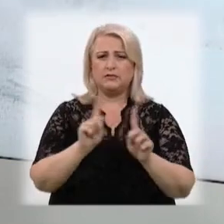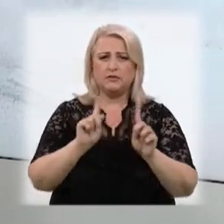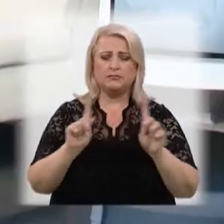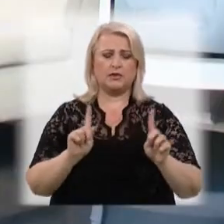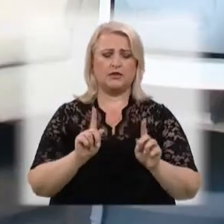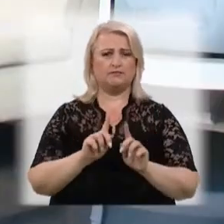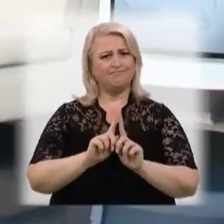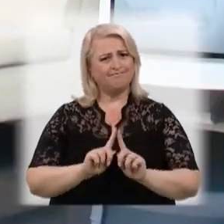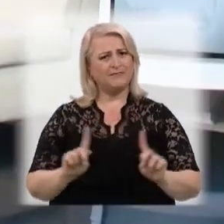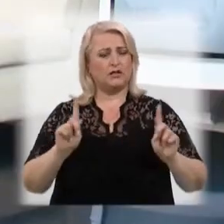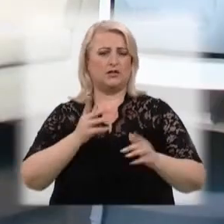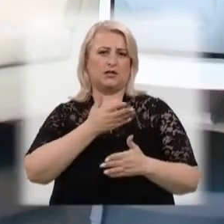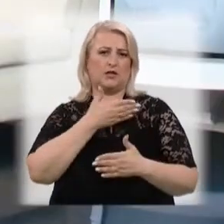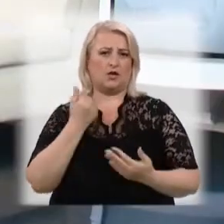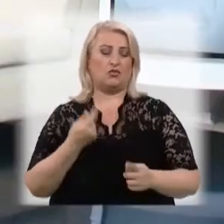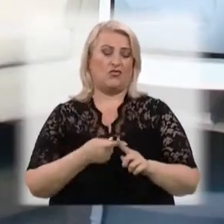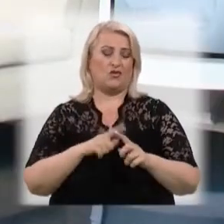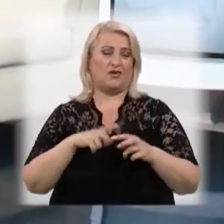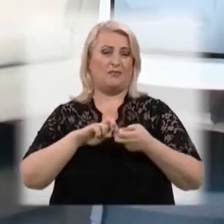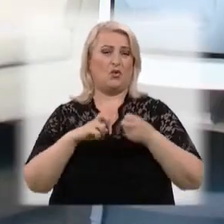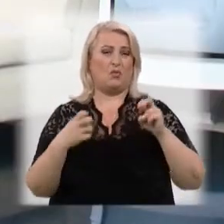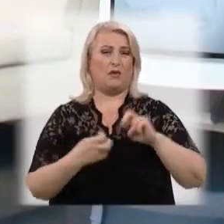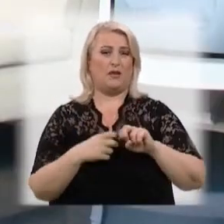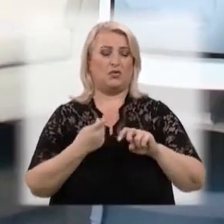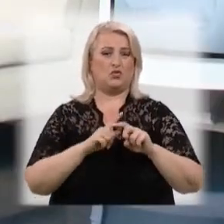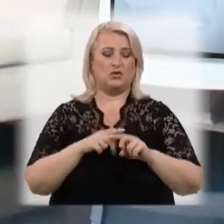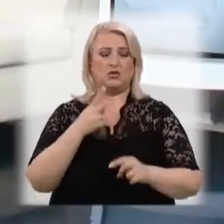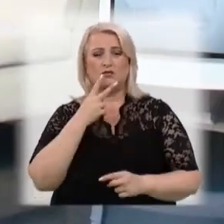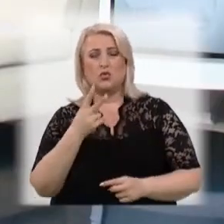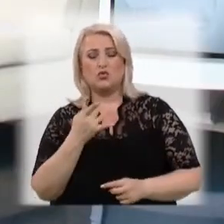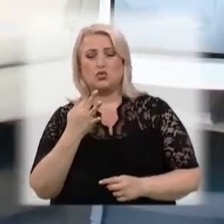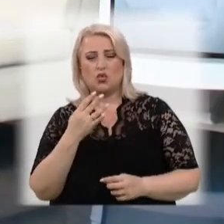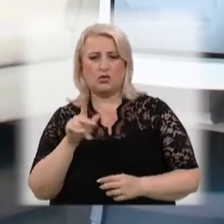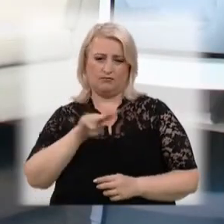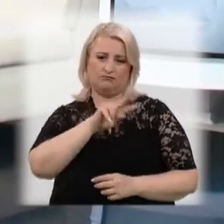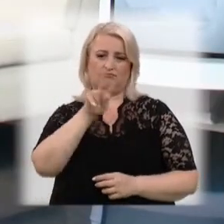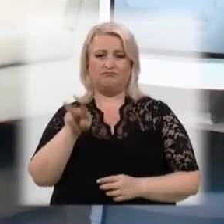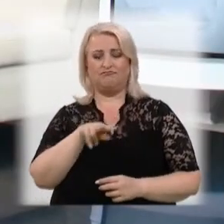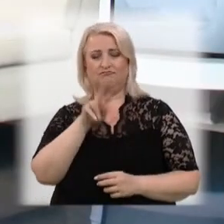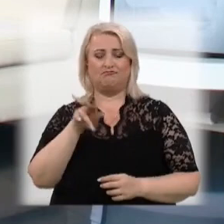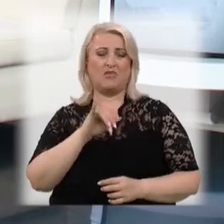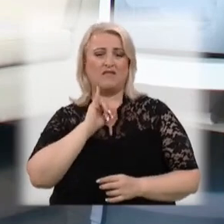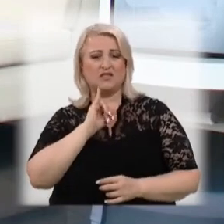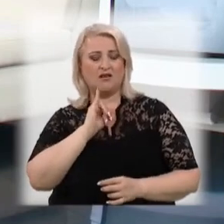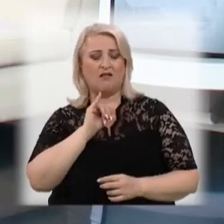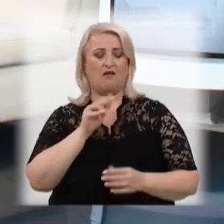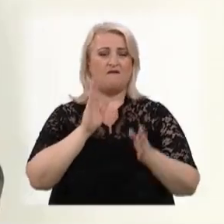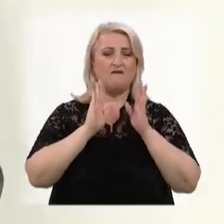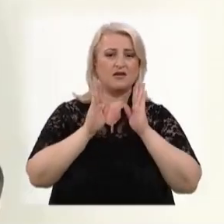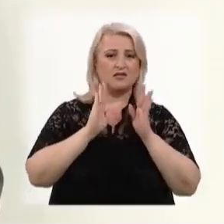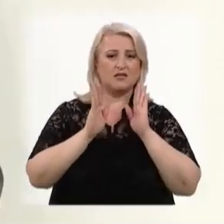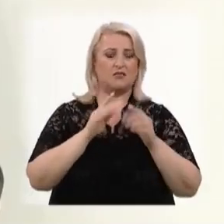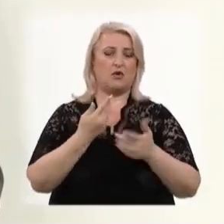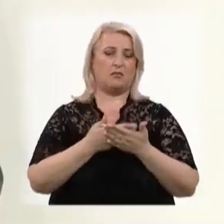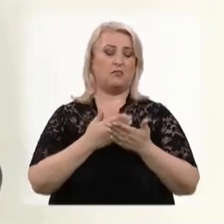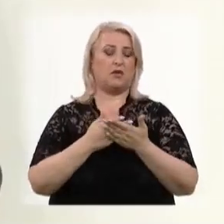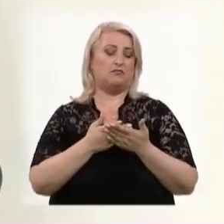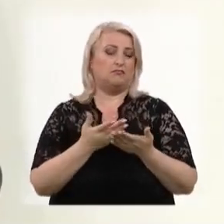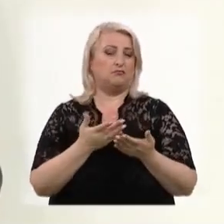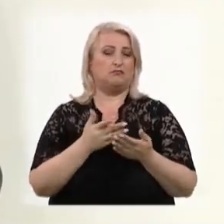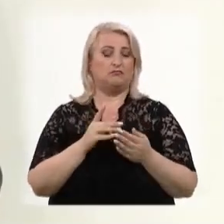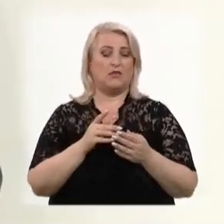televizor si asta e o problemă pe care tu o vezi un audit la care le faci pe paginile de Facebook Ale sunat striile de frumusețe